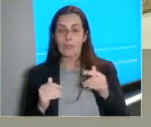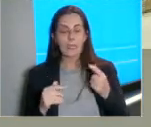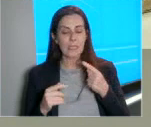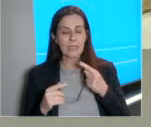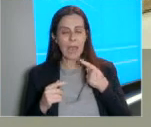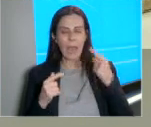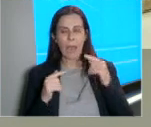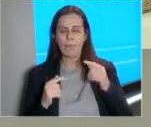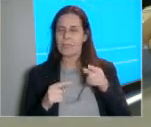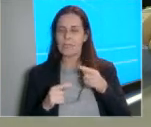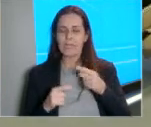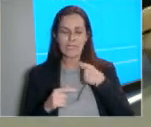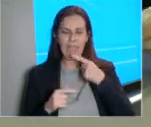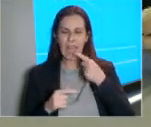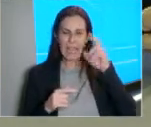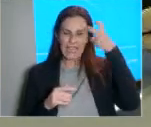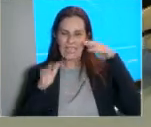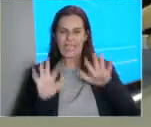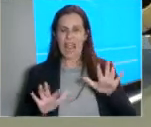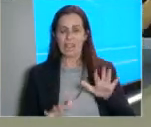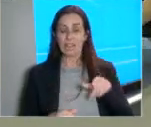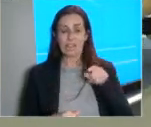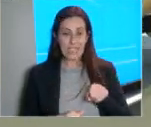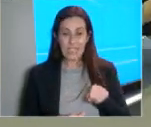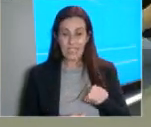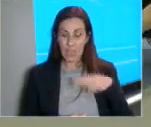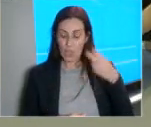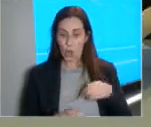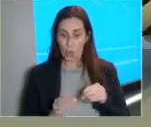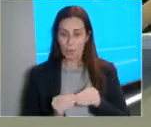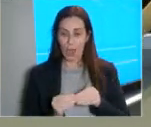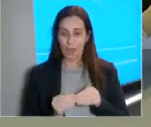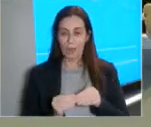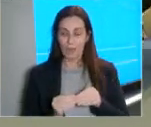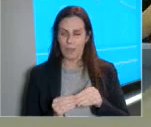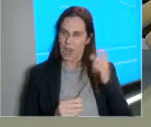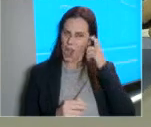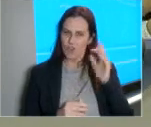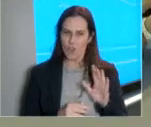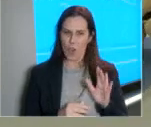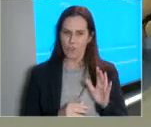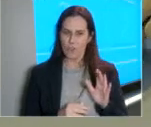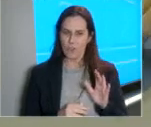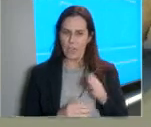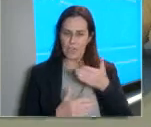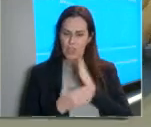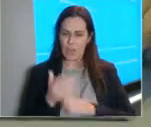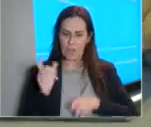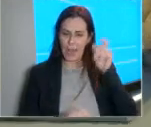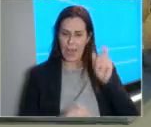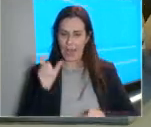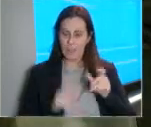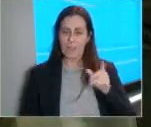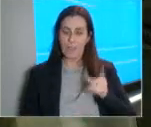גזעני עדן. זה דבר שהוא פשוט אבסורדי, זה שלהיות עם המחשבה הזאת שלחלק מבני